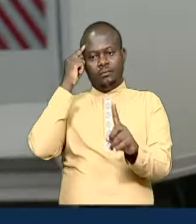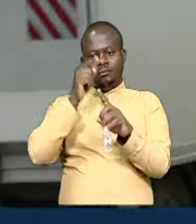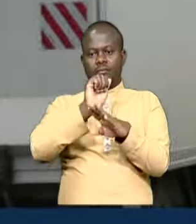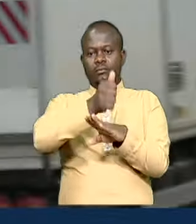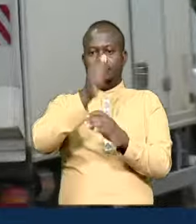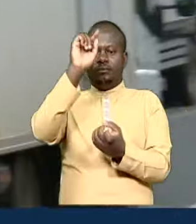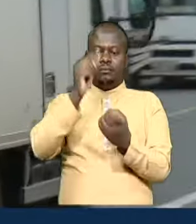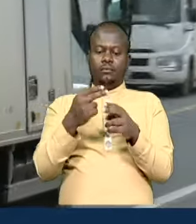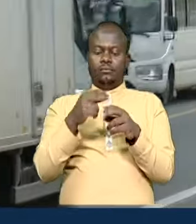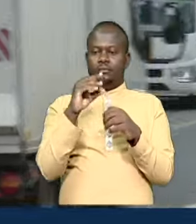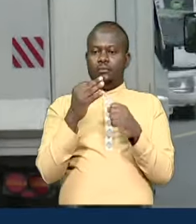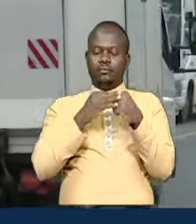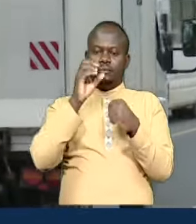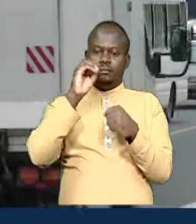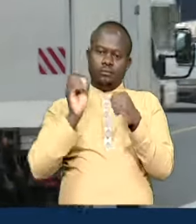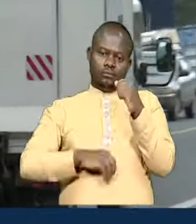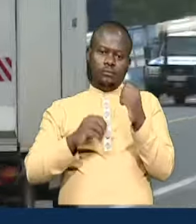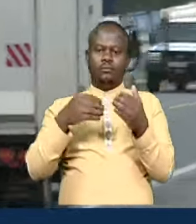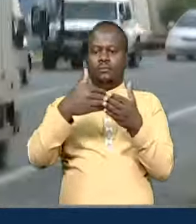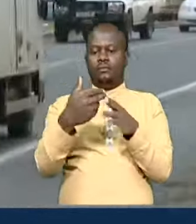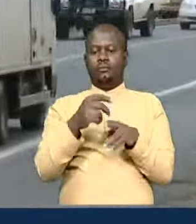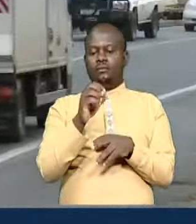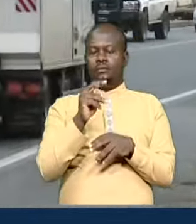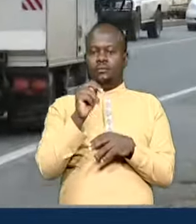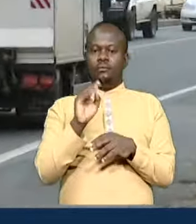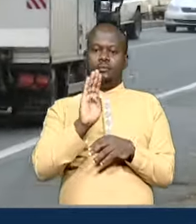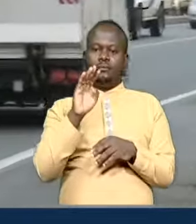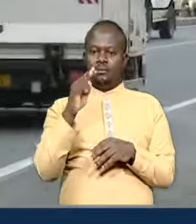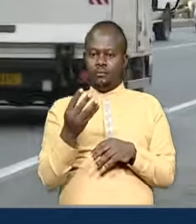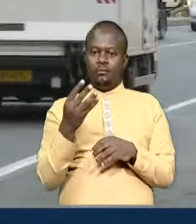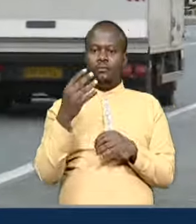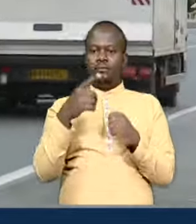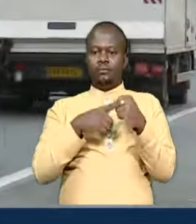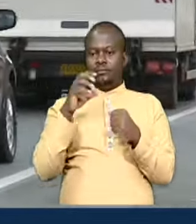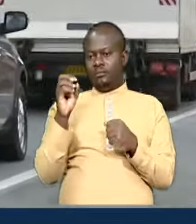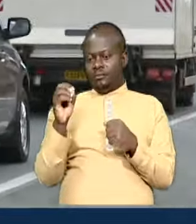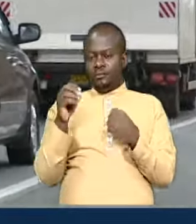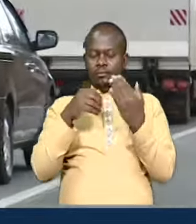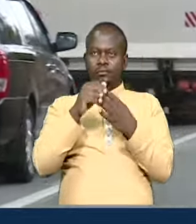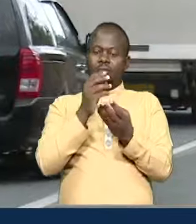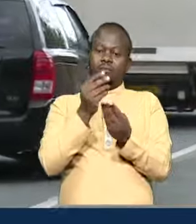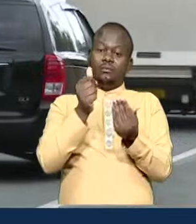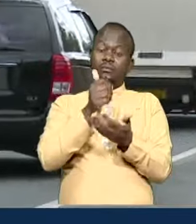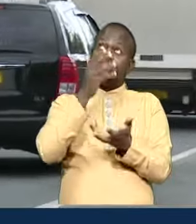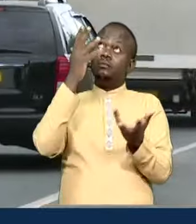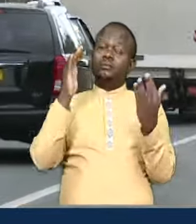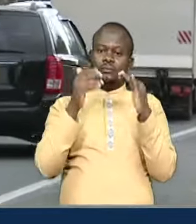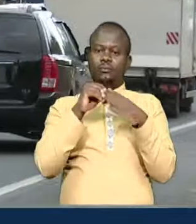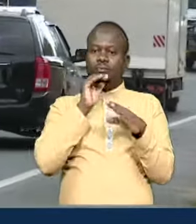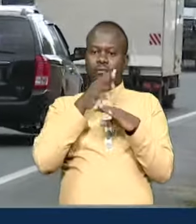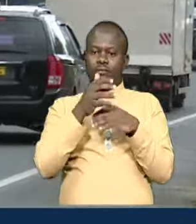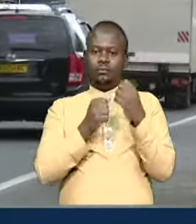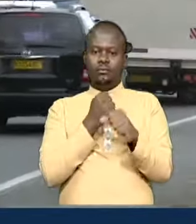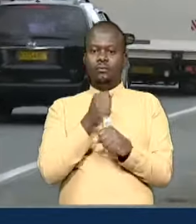yo kugabanya 38% bihwanye na toni miliyoni 4,600,000 by'ihumana ry'ikirere bitarenze mu